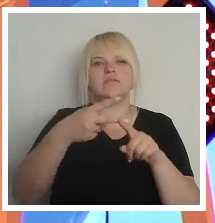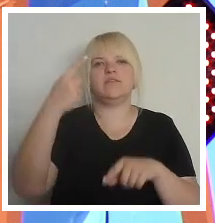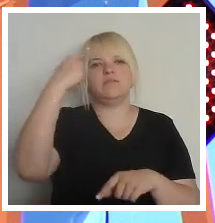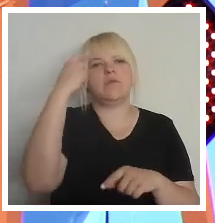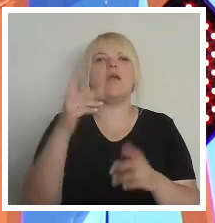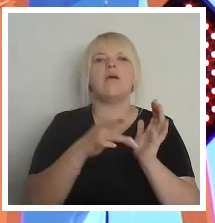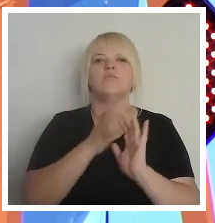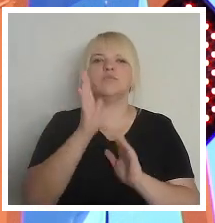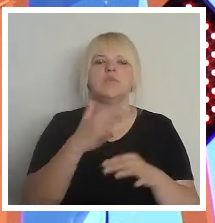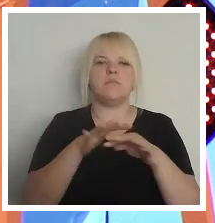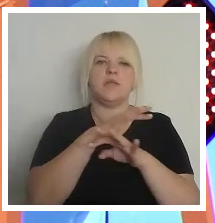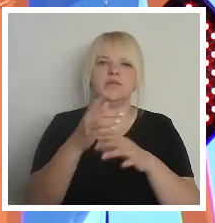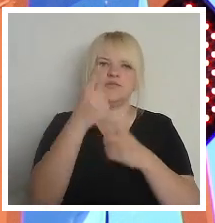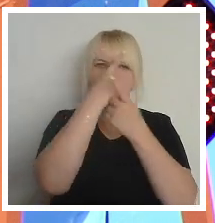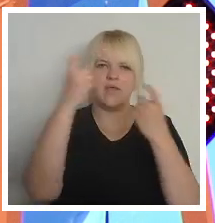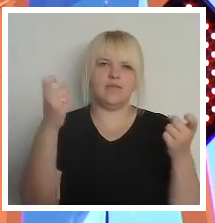sabiedrisko mēdiju